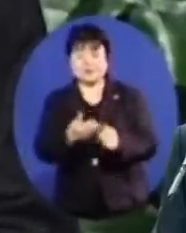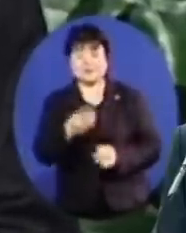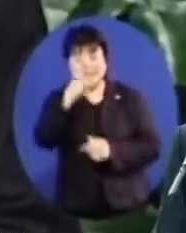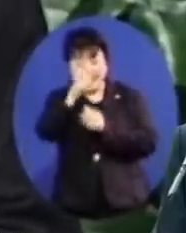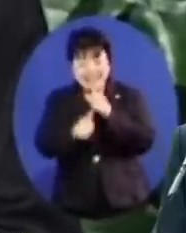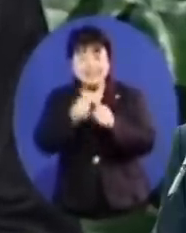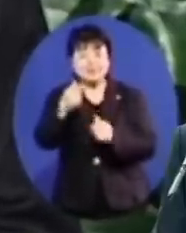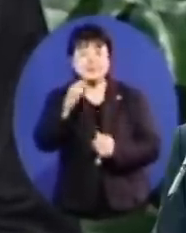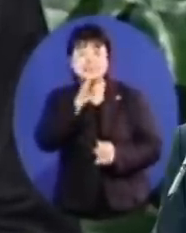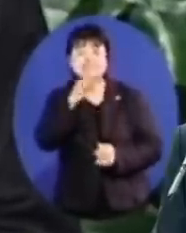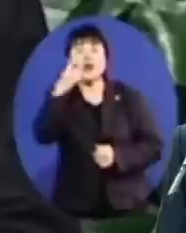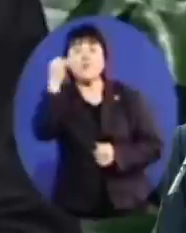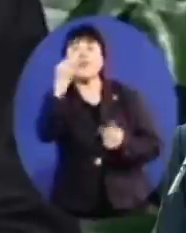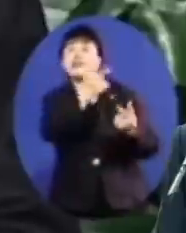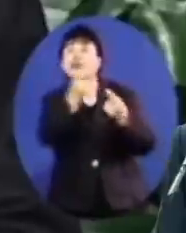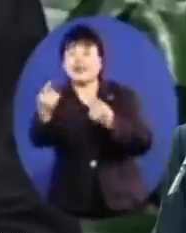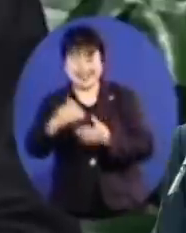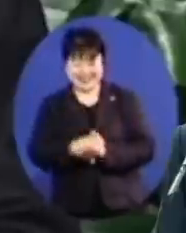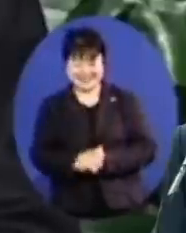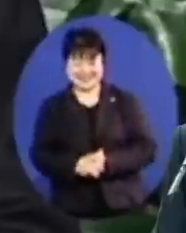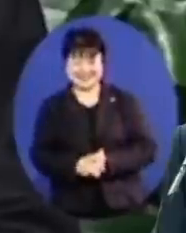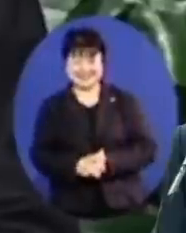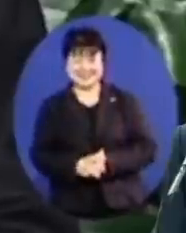하나님은 그러한 하나님이신 것입니다.